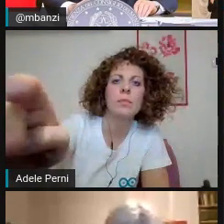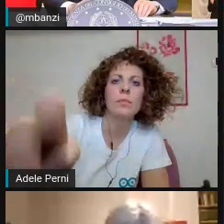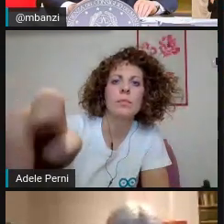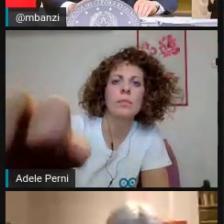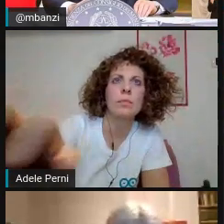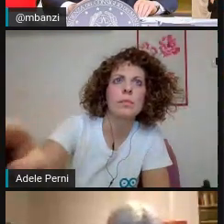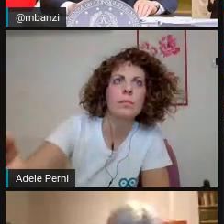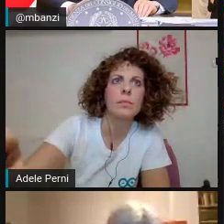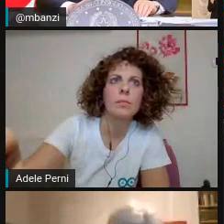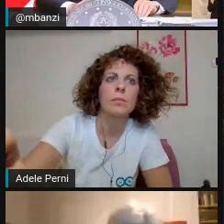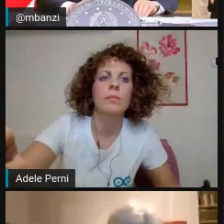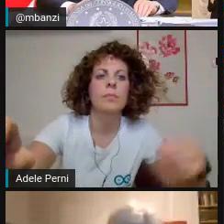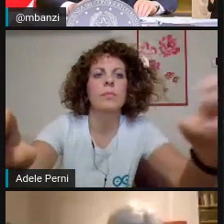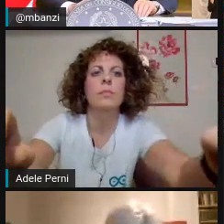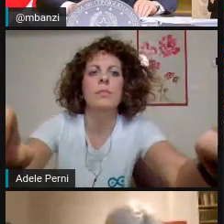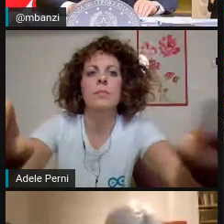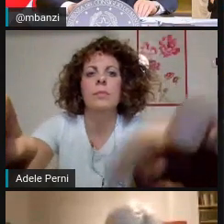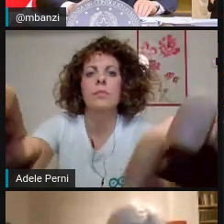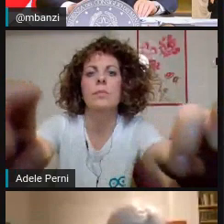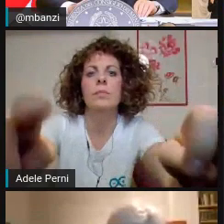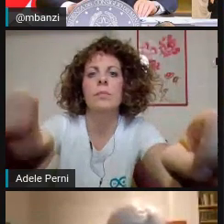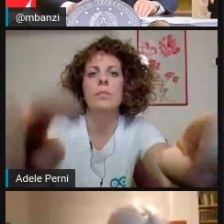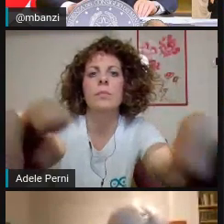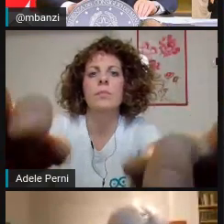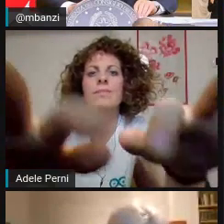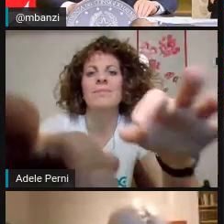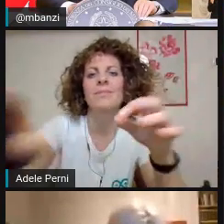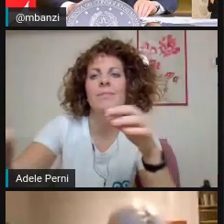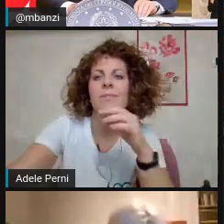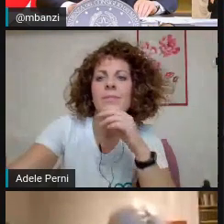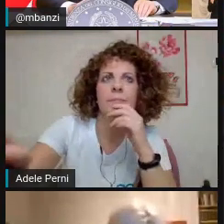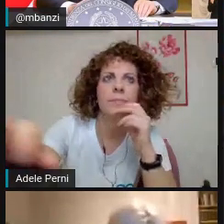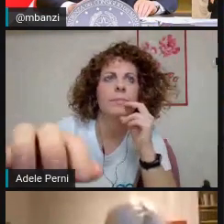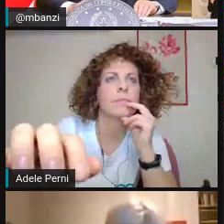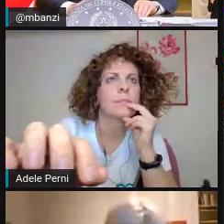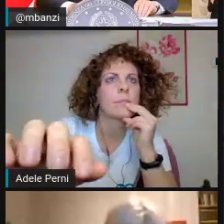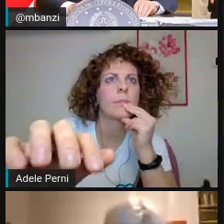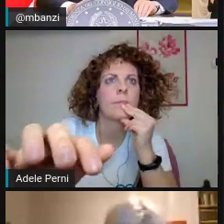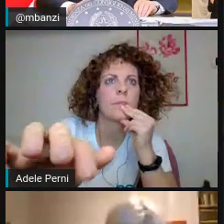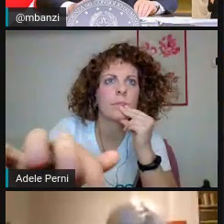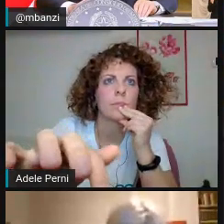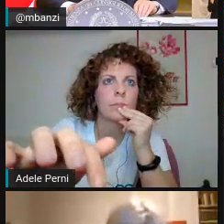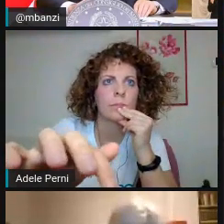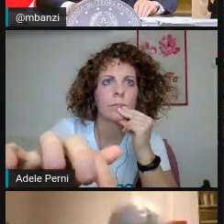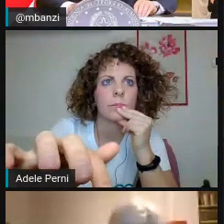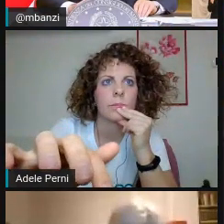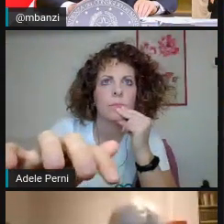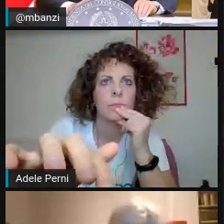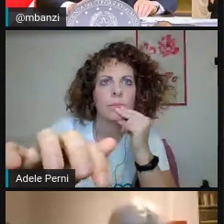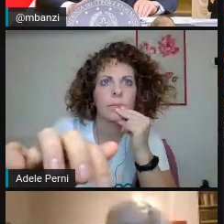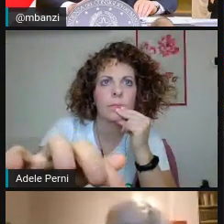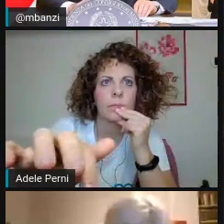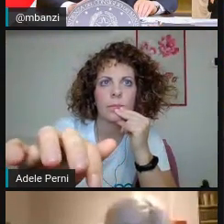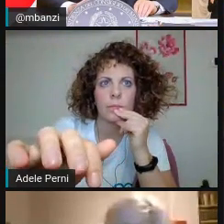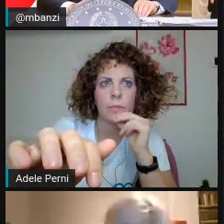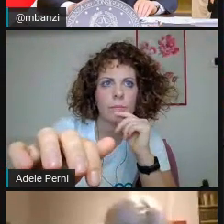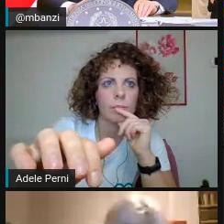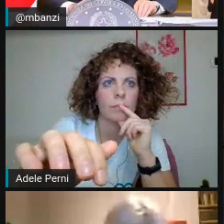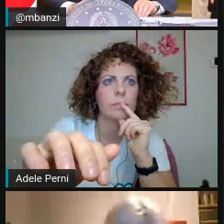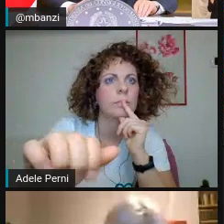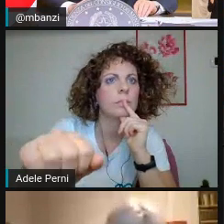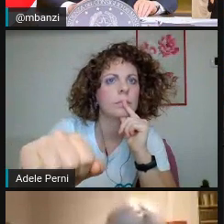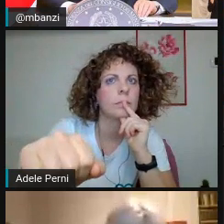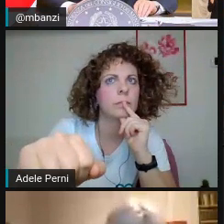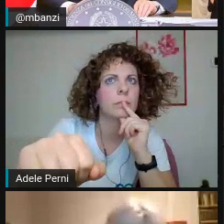quanti che è molto bella ma non funziona quasi mai nonostante c'è un sacco di soldi e quindi è uno dei